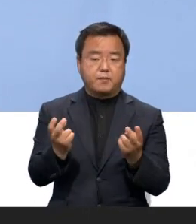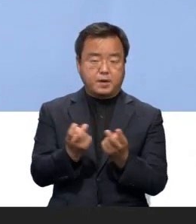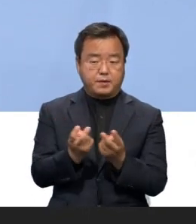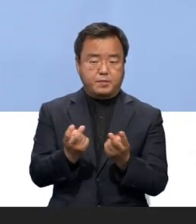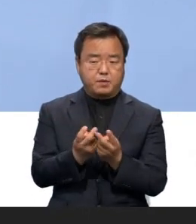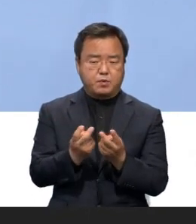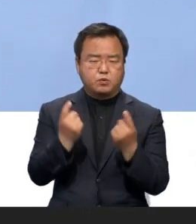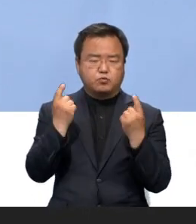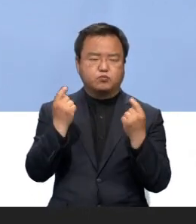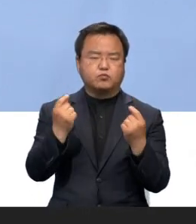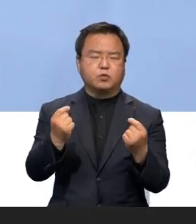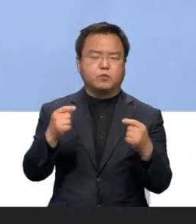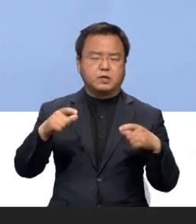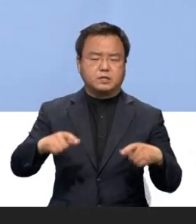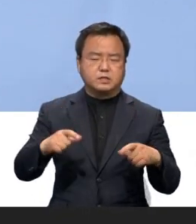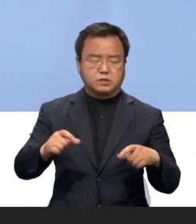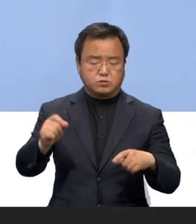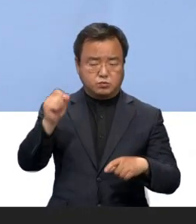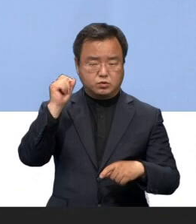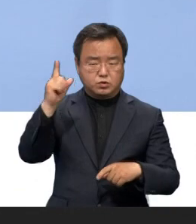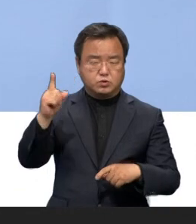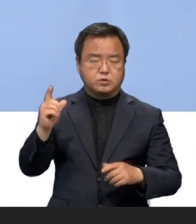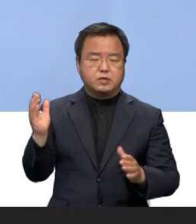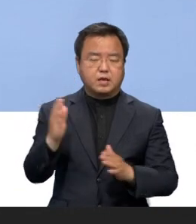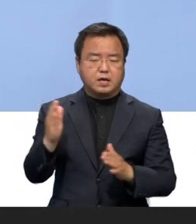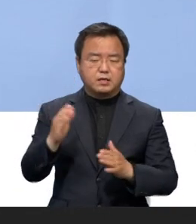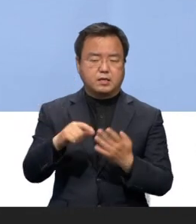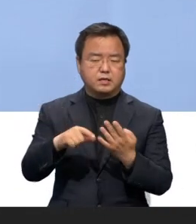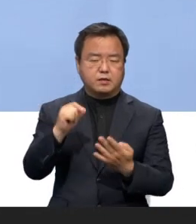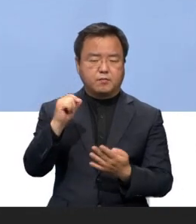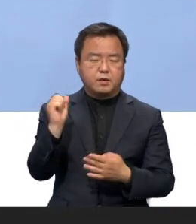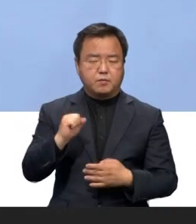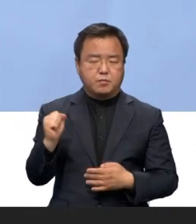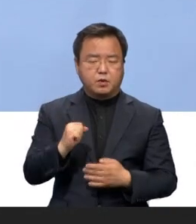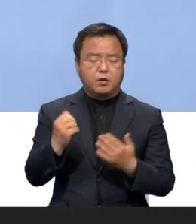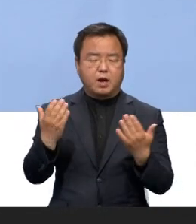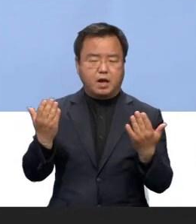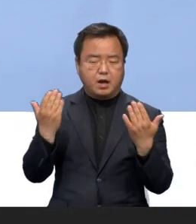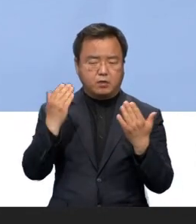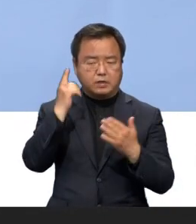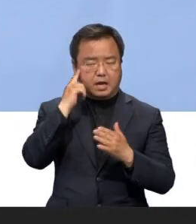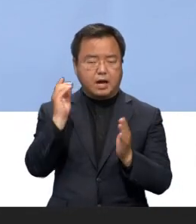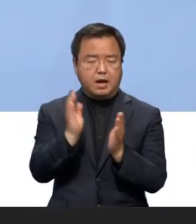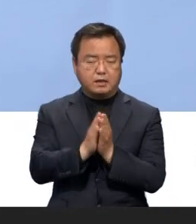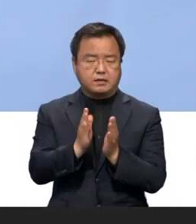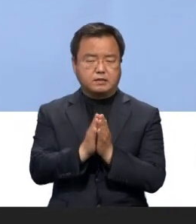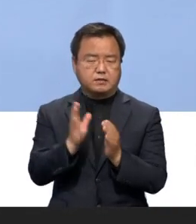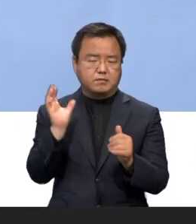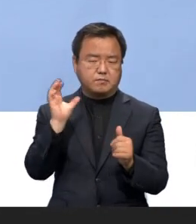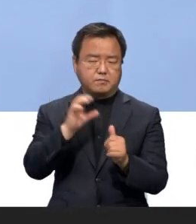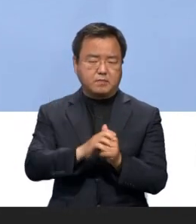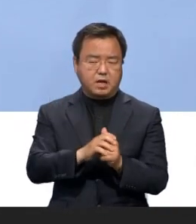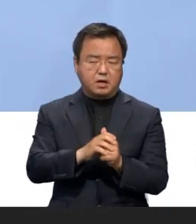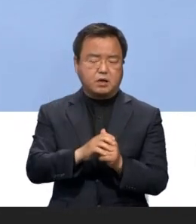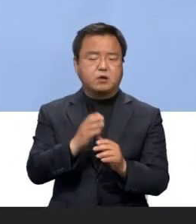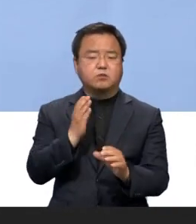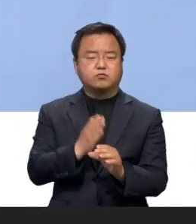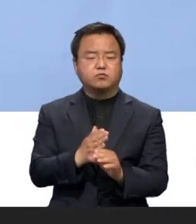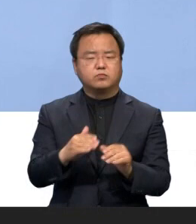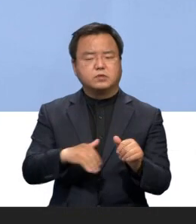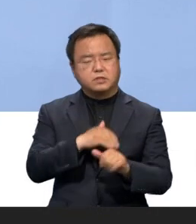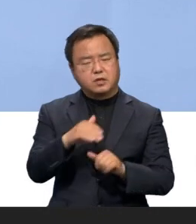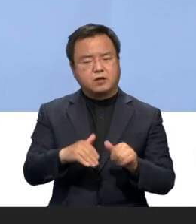유지하고 지어 인제 선발 비율을 학교 자율에 맡기고 있어서 쉬우